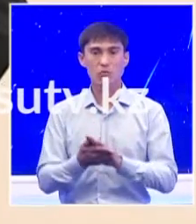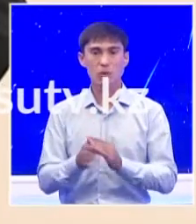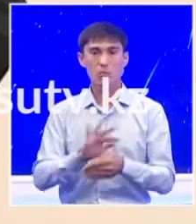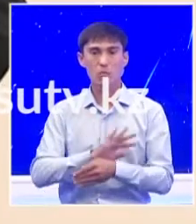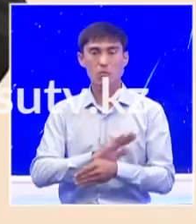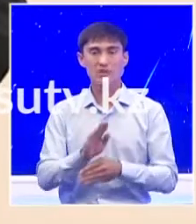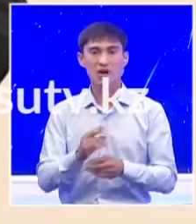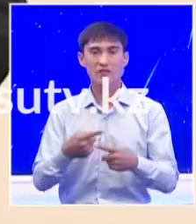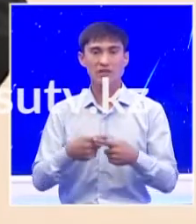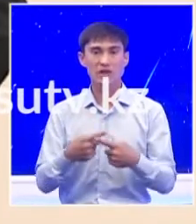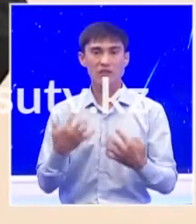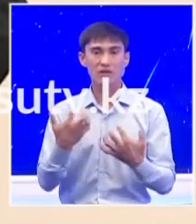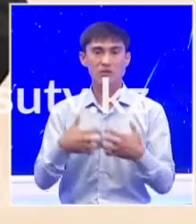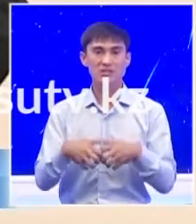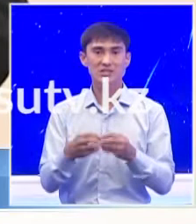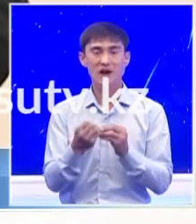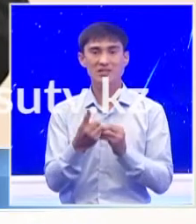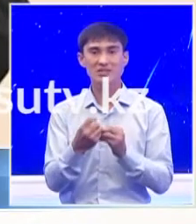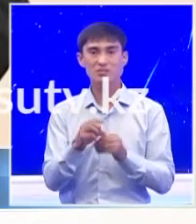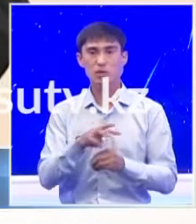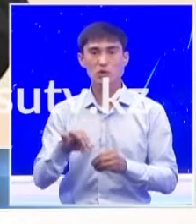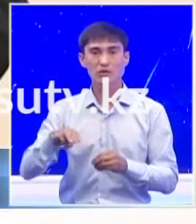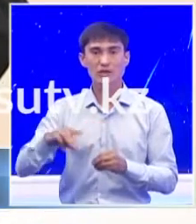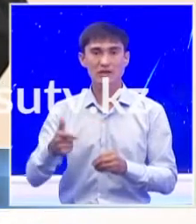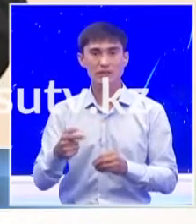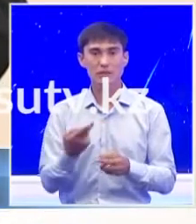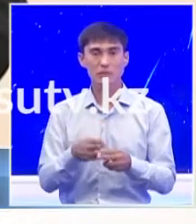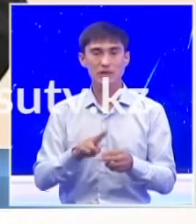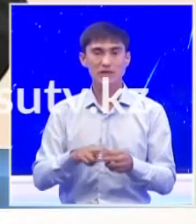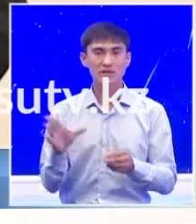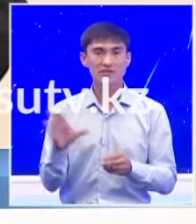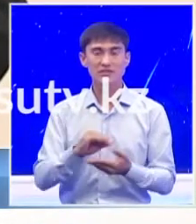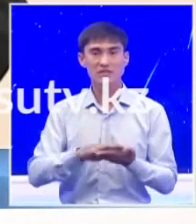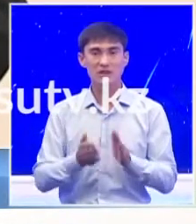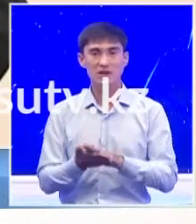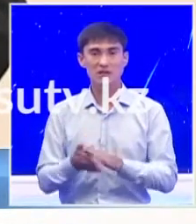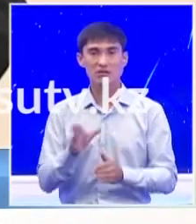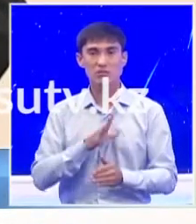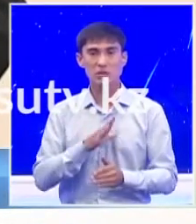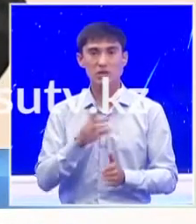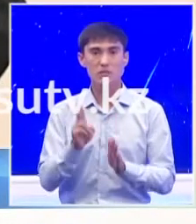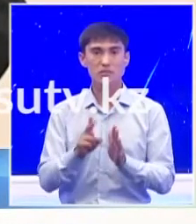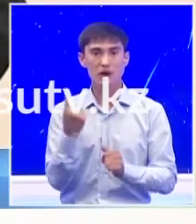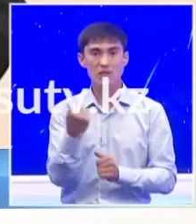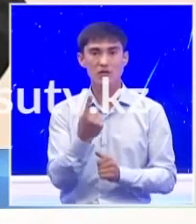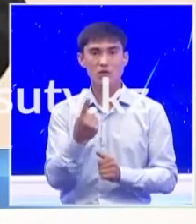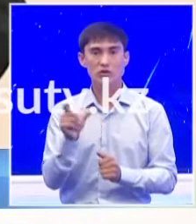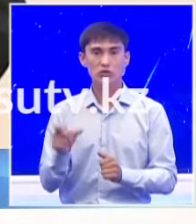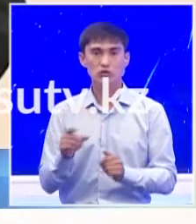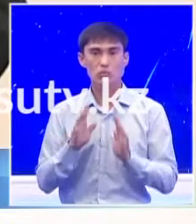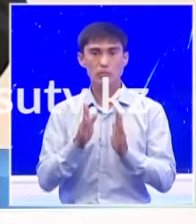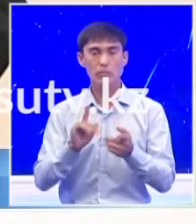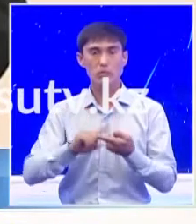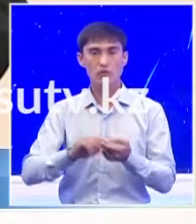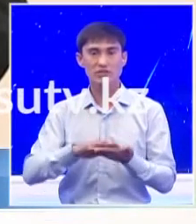автоматизированных систем на общую сумму 11 миллионов тенге. При этом все договора были заключены из одного источника путем прямого